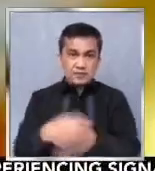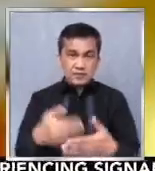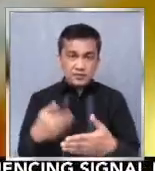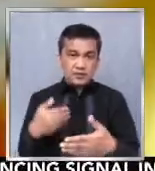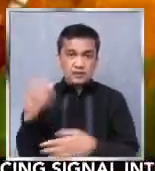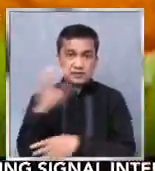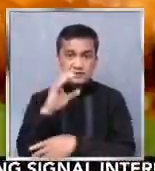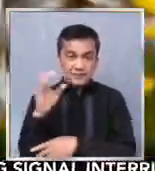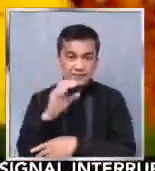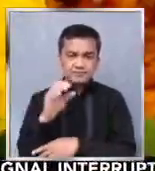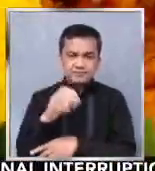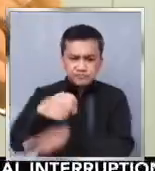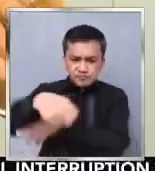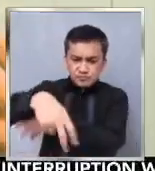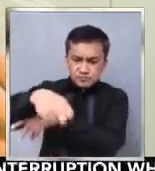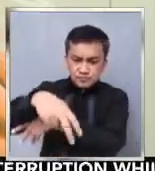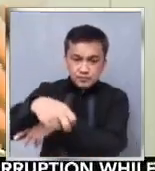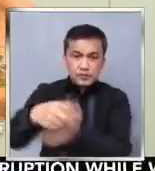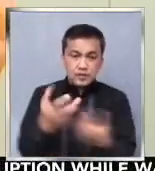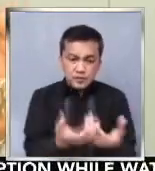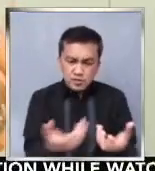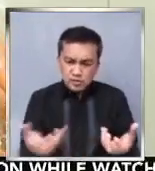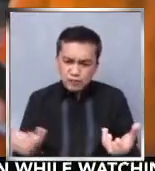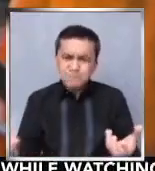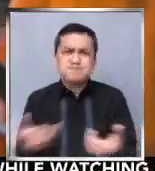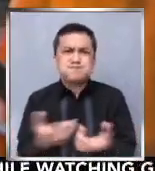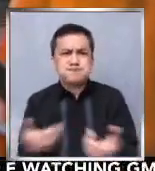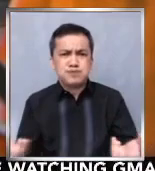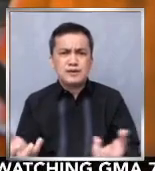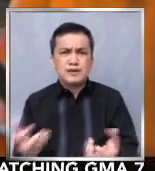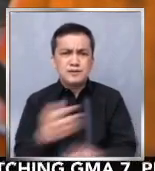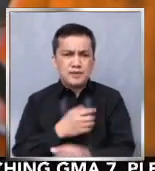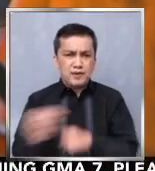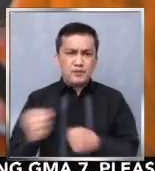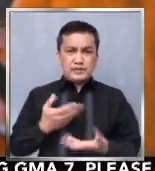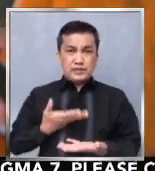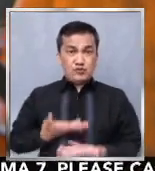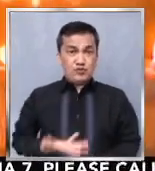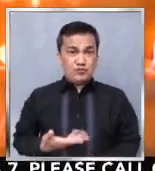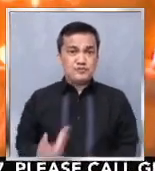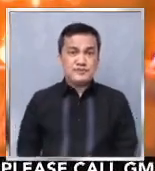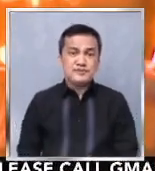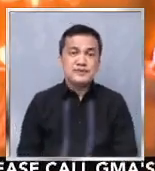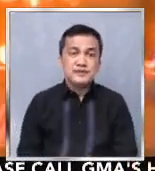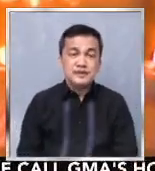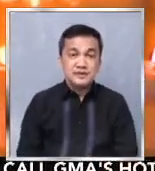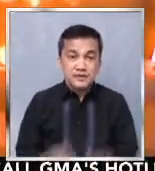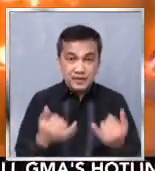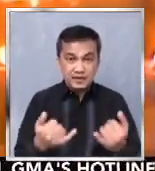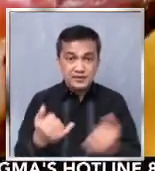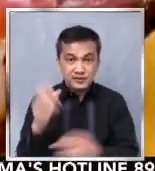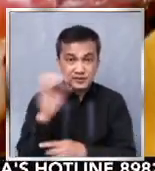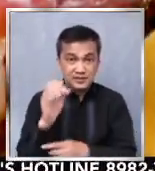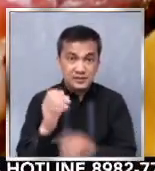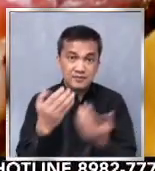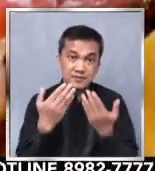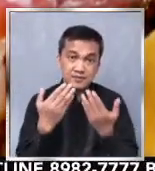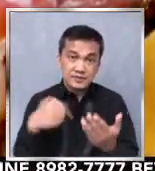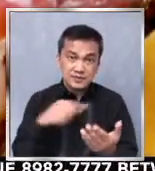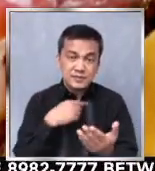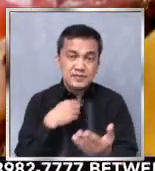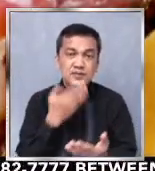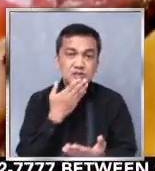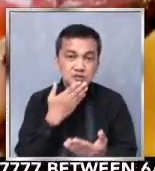o'clock, naghahanda ng napakarami pambawi dun sa gutom. Ngayong Pasko, magpapasalamat tayo sa matatamis na biyayang nalasap sa